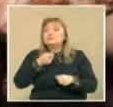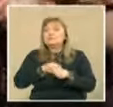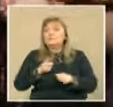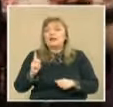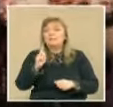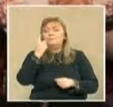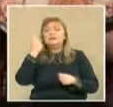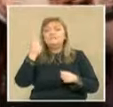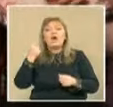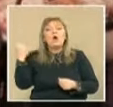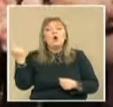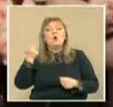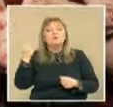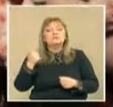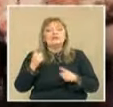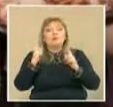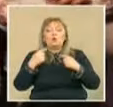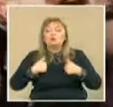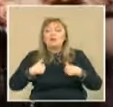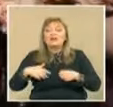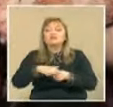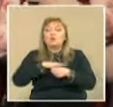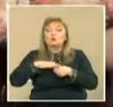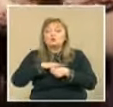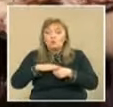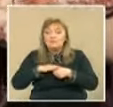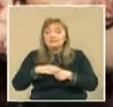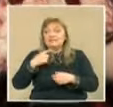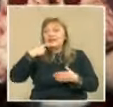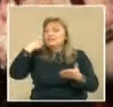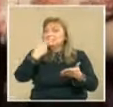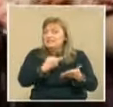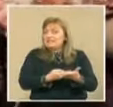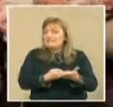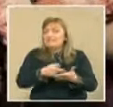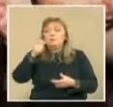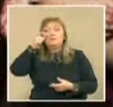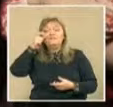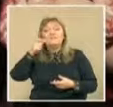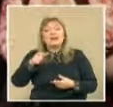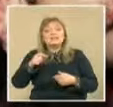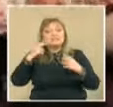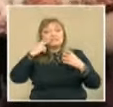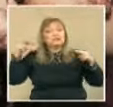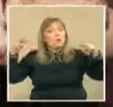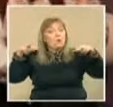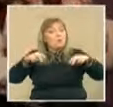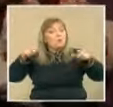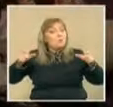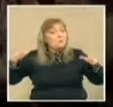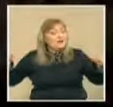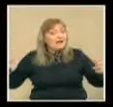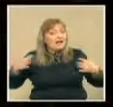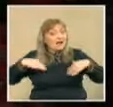първият концерт, с който нашите основатели, четиримата основатели на училището, са заявили пред варненската публика кои са те, колко